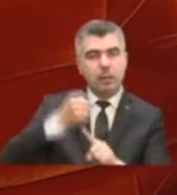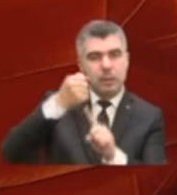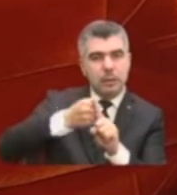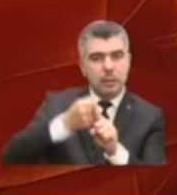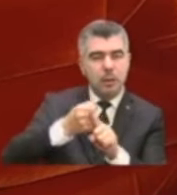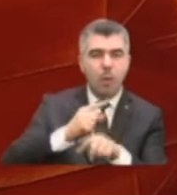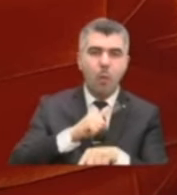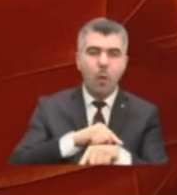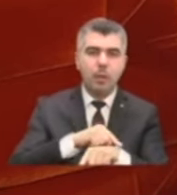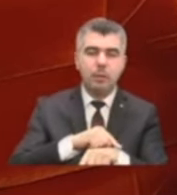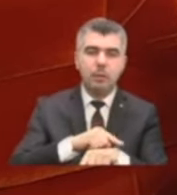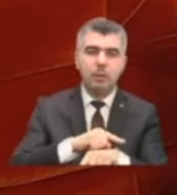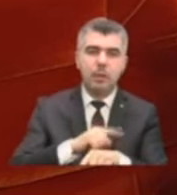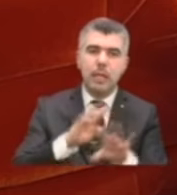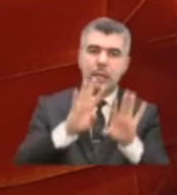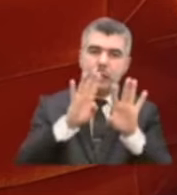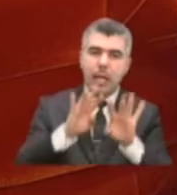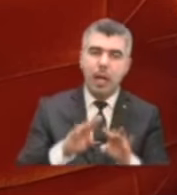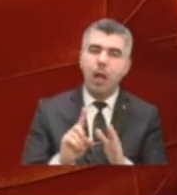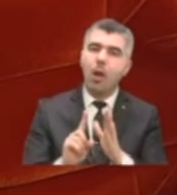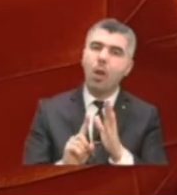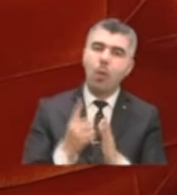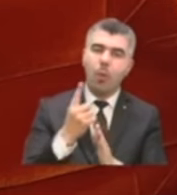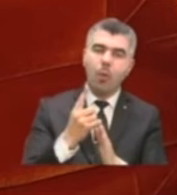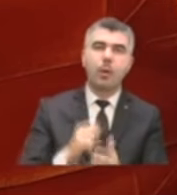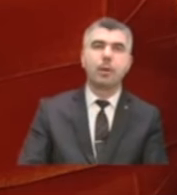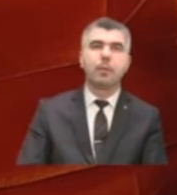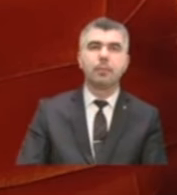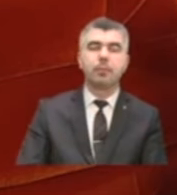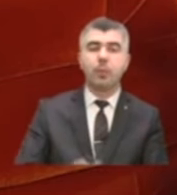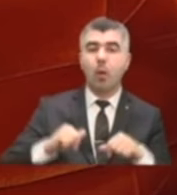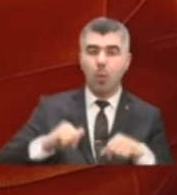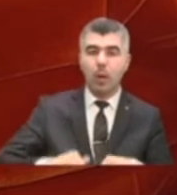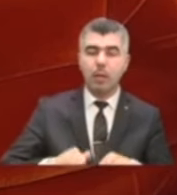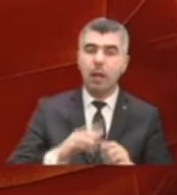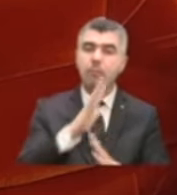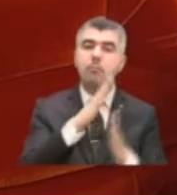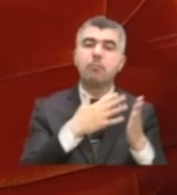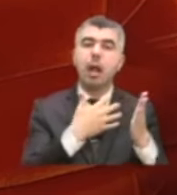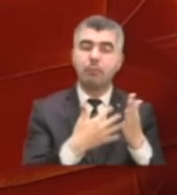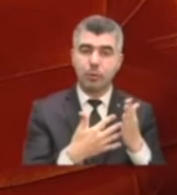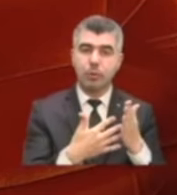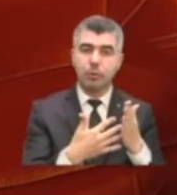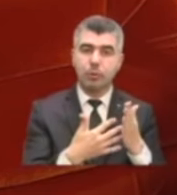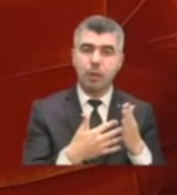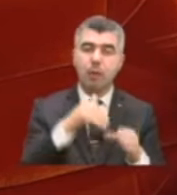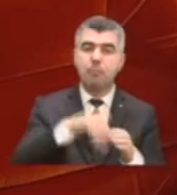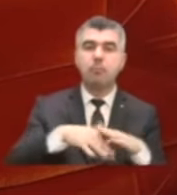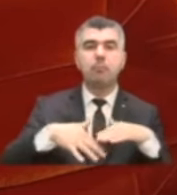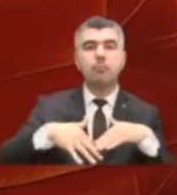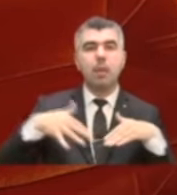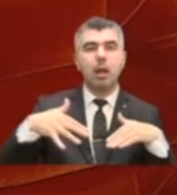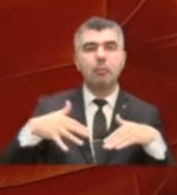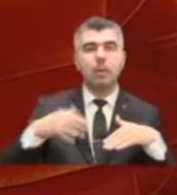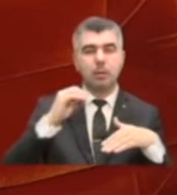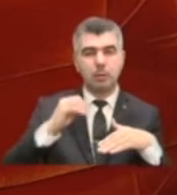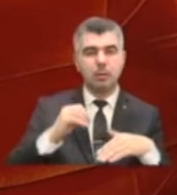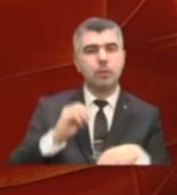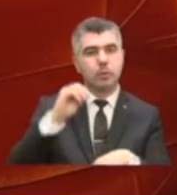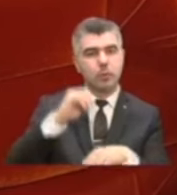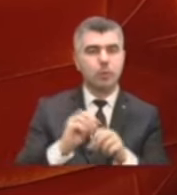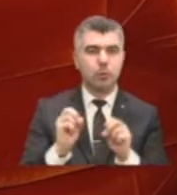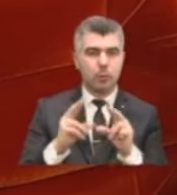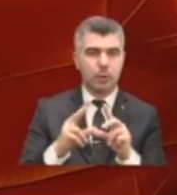قياسي باش دارت واحد التقرير اولي، يعني اولي، والوزاره مبرمجه لقاء مع المؤسسه البرلمانيه، ورحنا دايرين